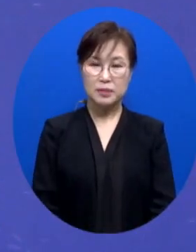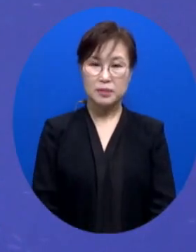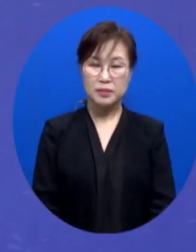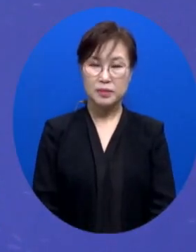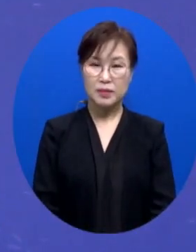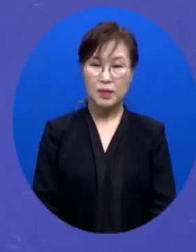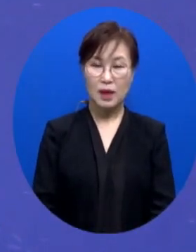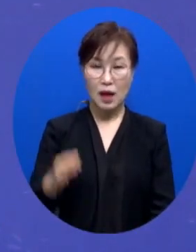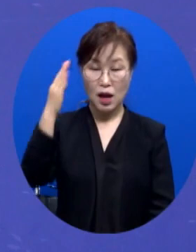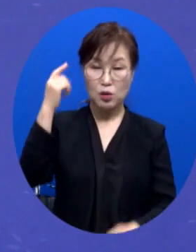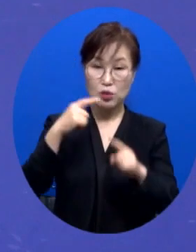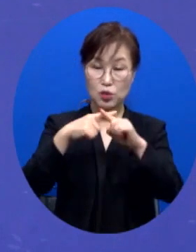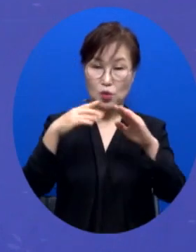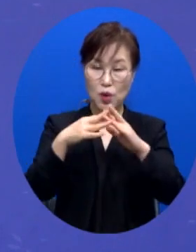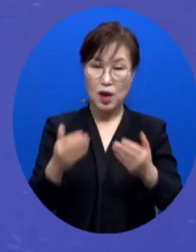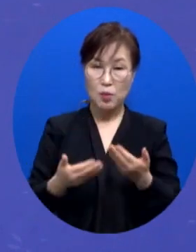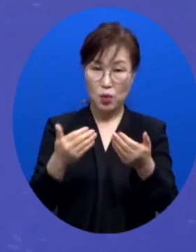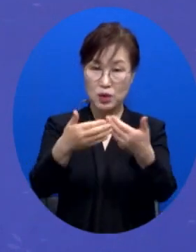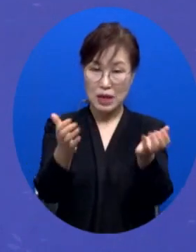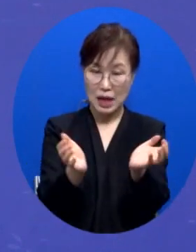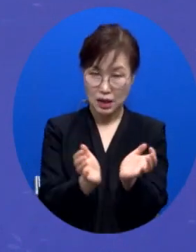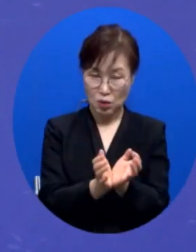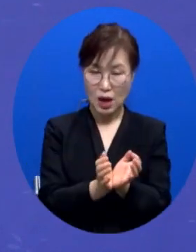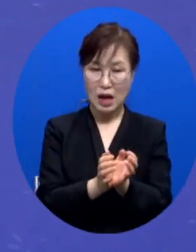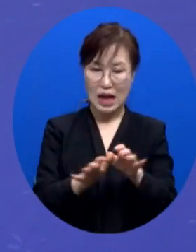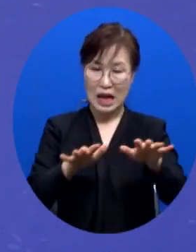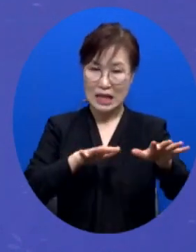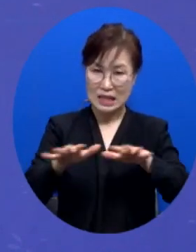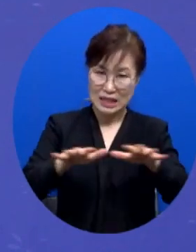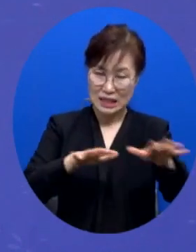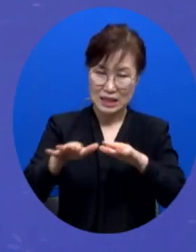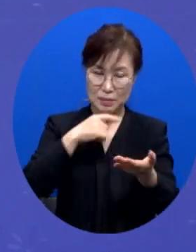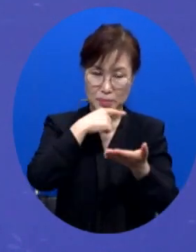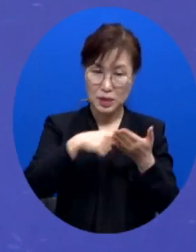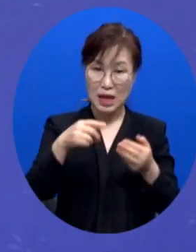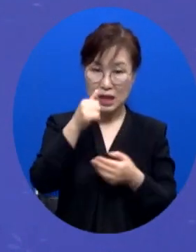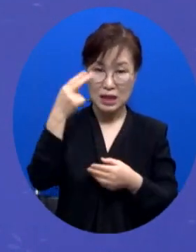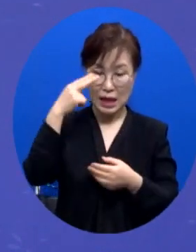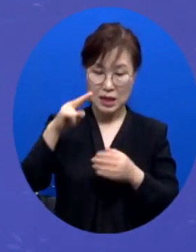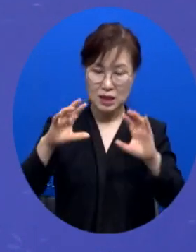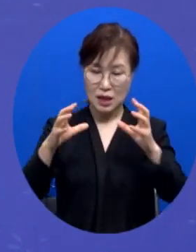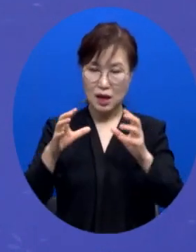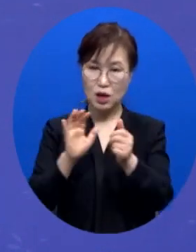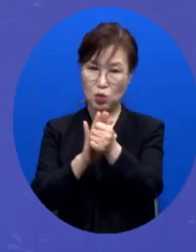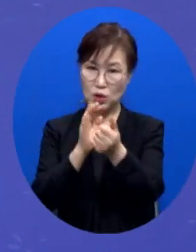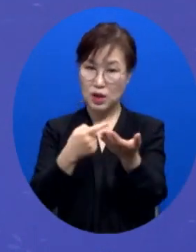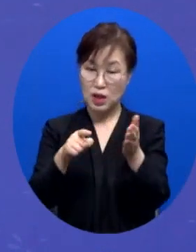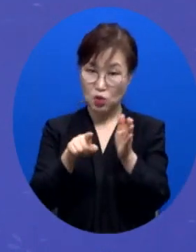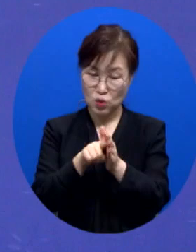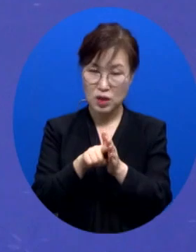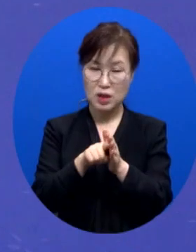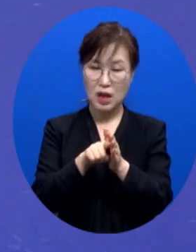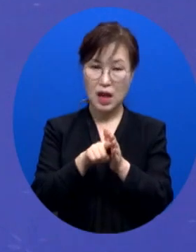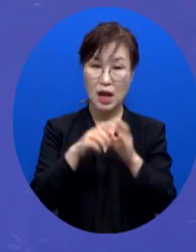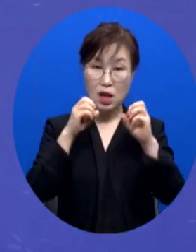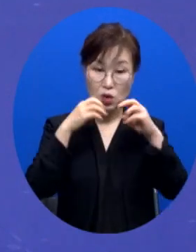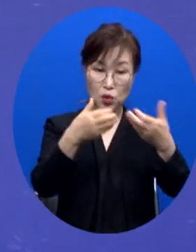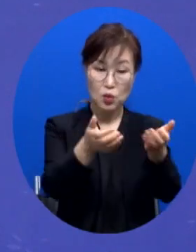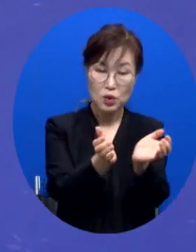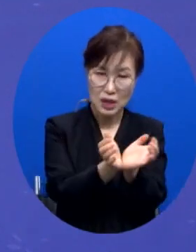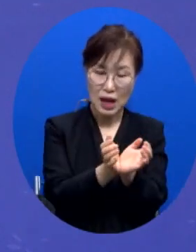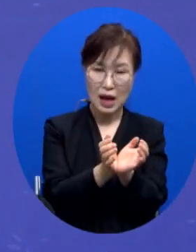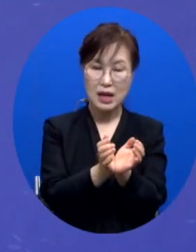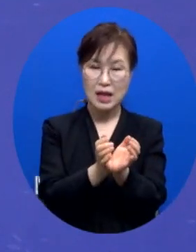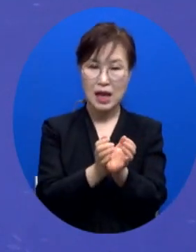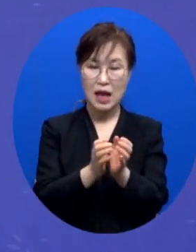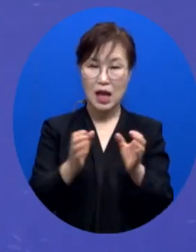한국교회 봉사단과 KWMA가 지진 피해를 입은 IT를 돕기 위해 IT 한인 선교사 협의회에 긴급